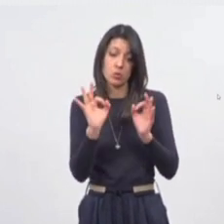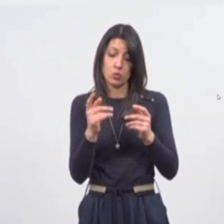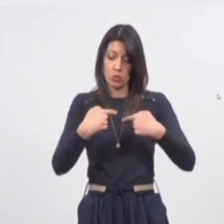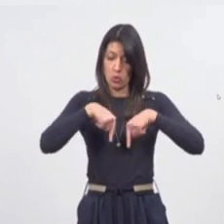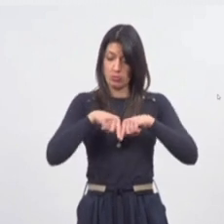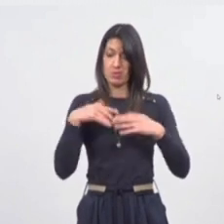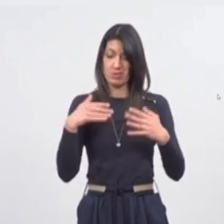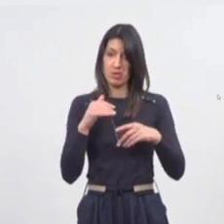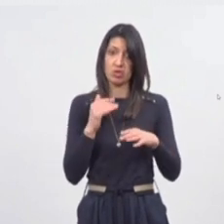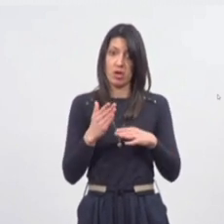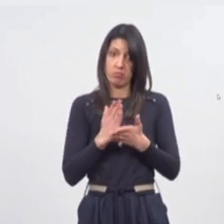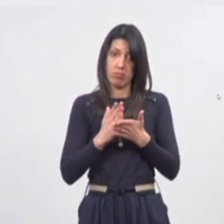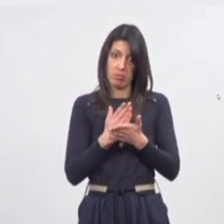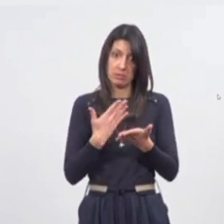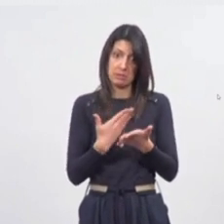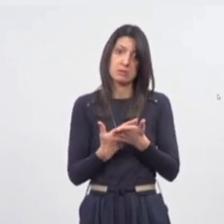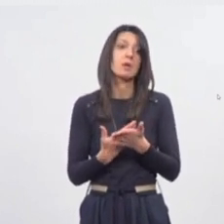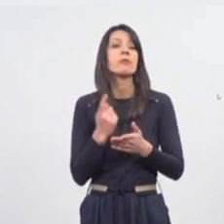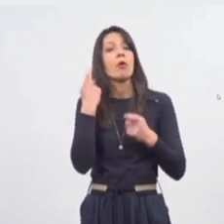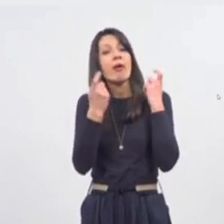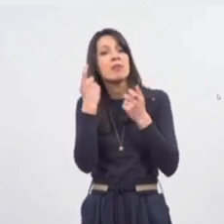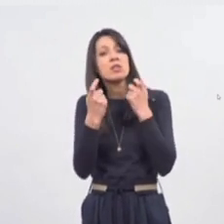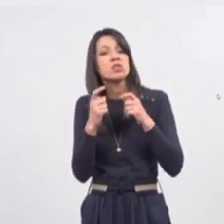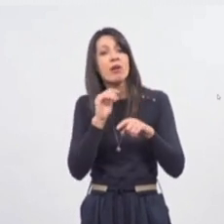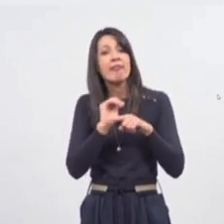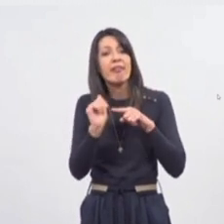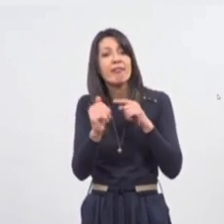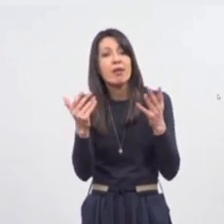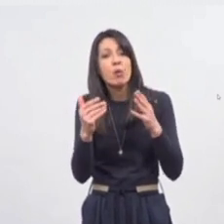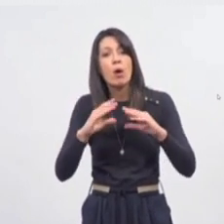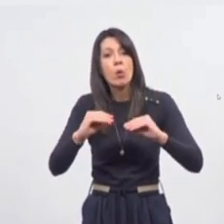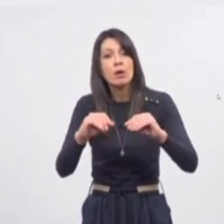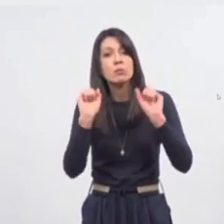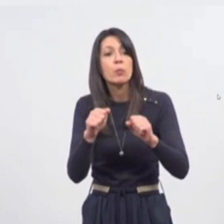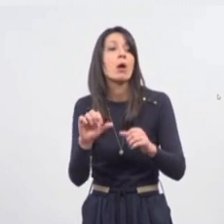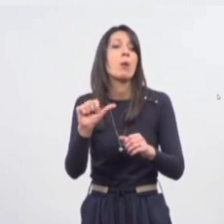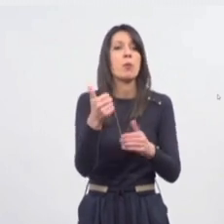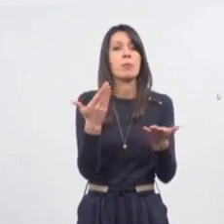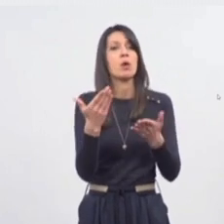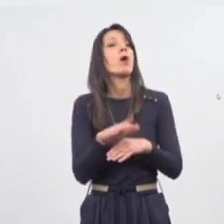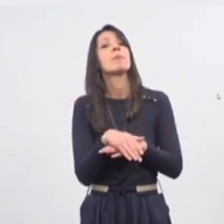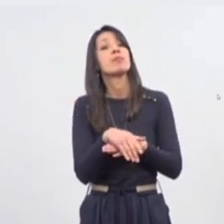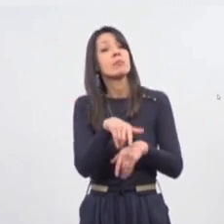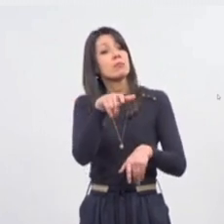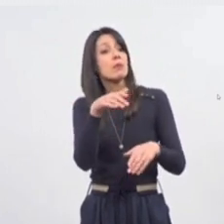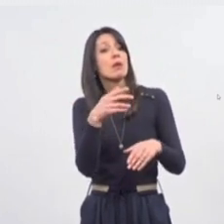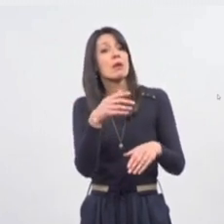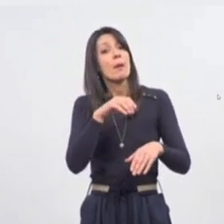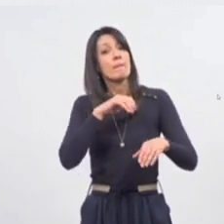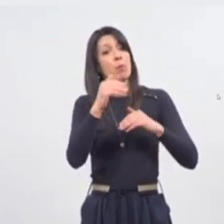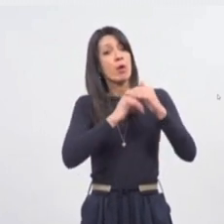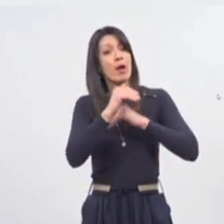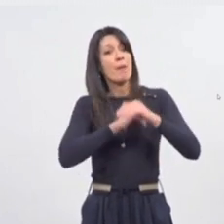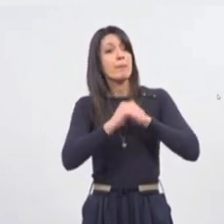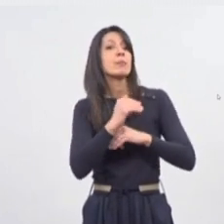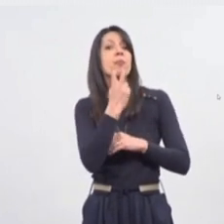des différents instruments que nous pouvons mettre en place. Il y a eu le mécanisme de protection civile qui a déjà été activé. Je rappelle que c'est un mécanisme qui peut être